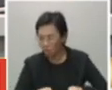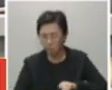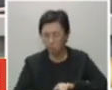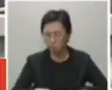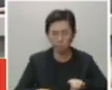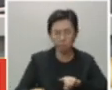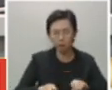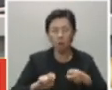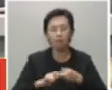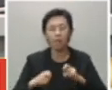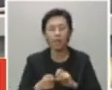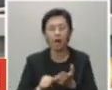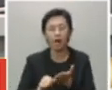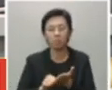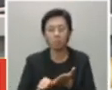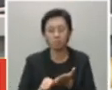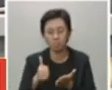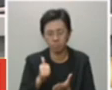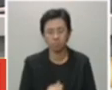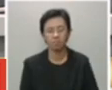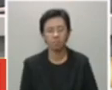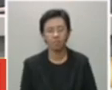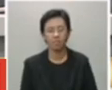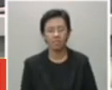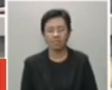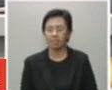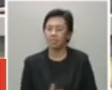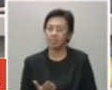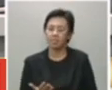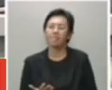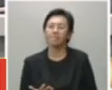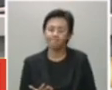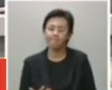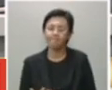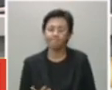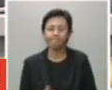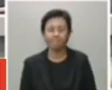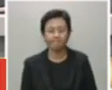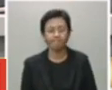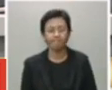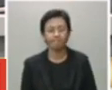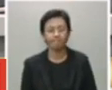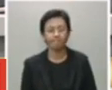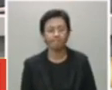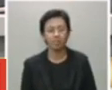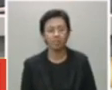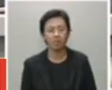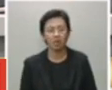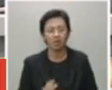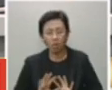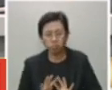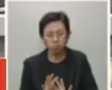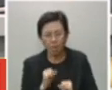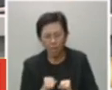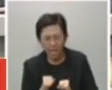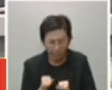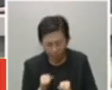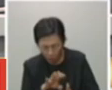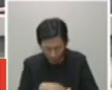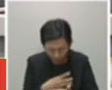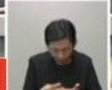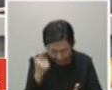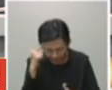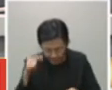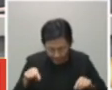าแต่ด้วยความที่มันผิดฝาผิดตัวครับท่านประธานถึงจะออกไปพยายามเต็มที่อย่างไรก็แล้ว